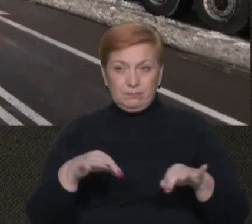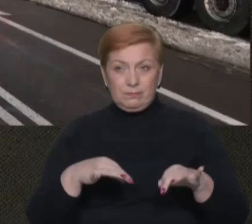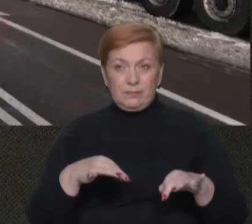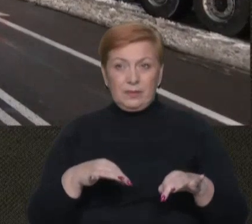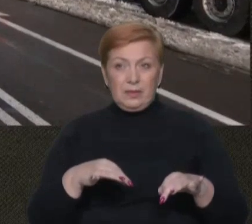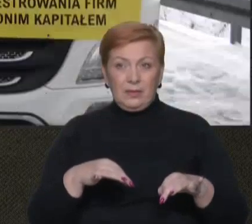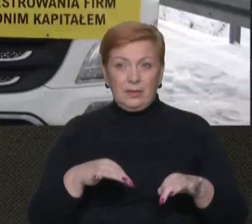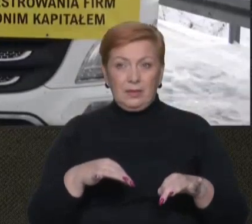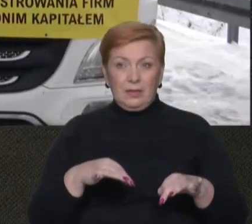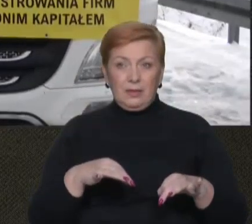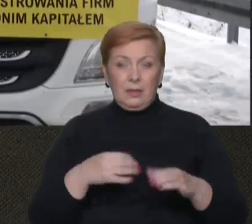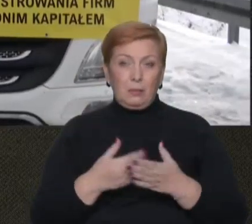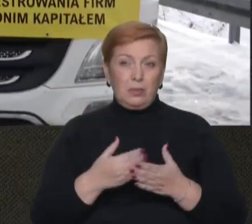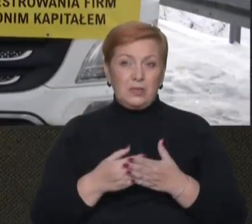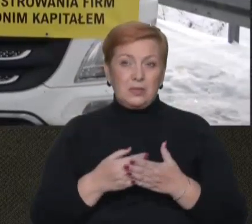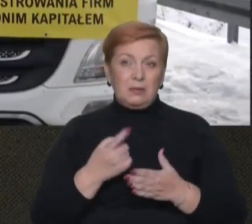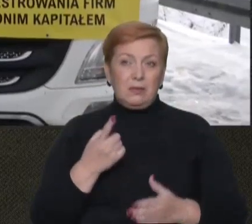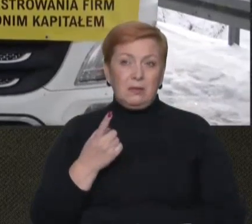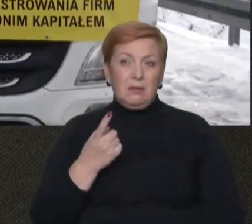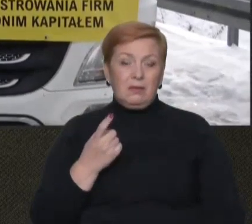заминуло десь близько